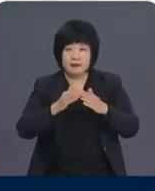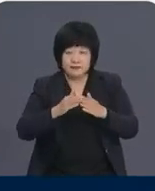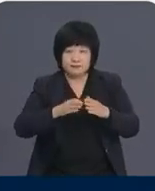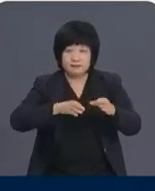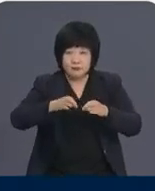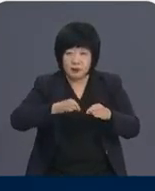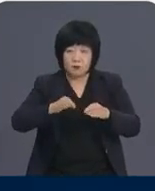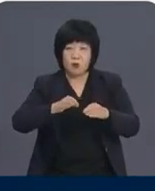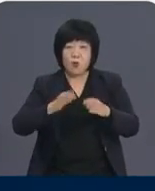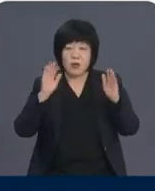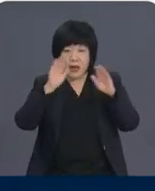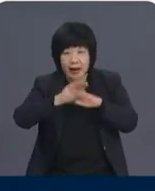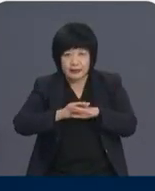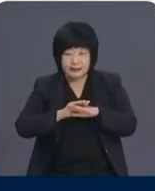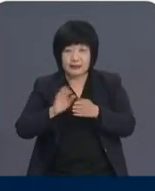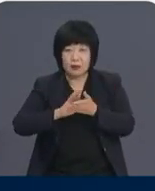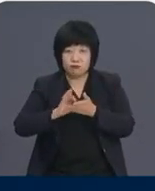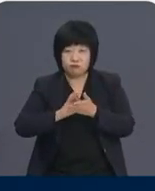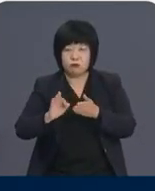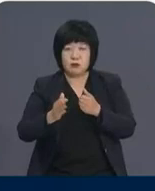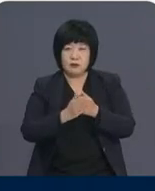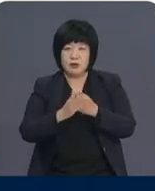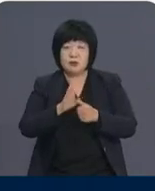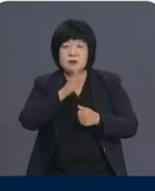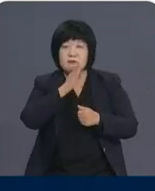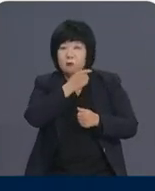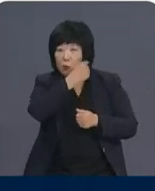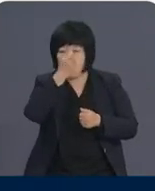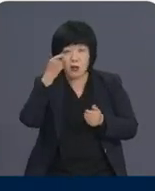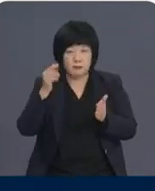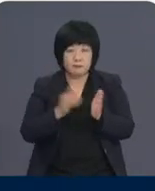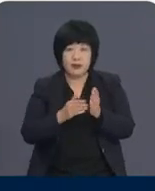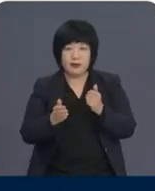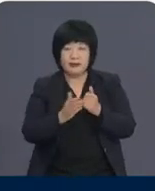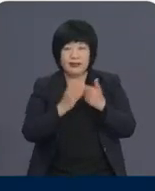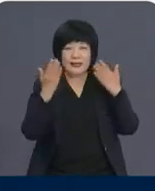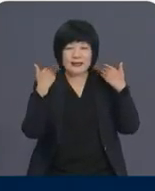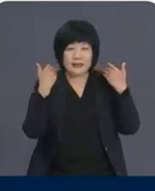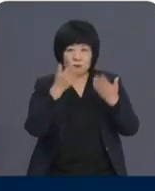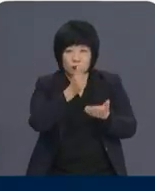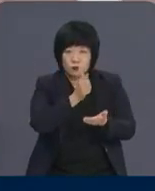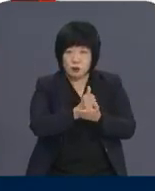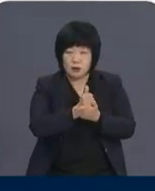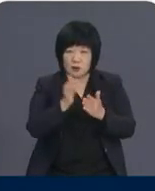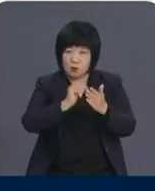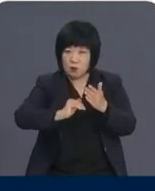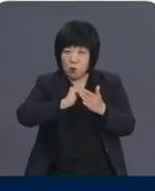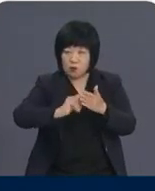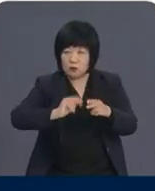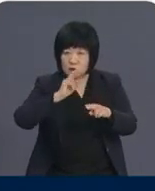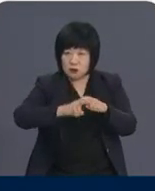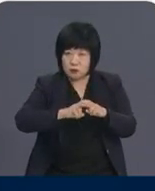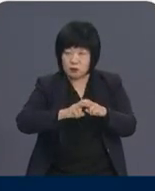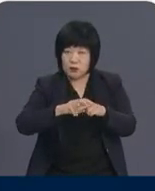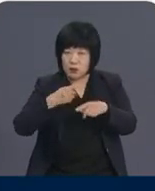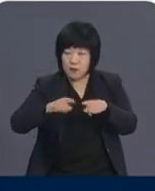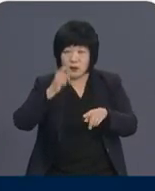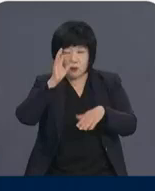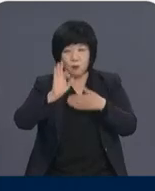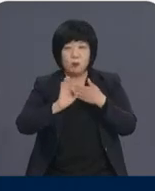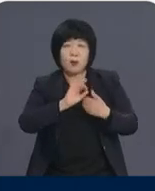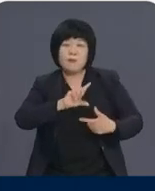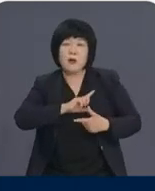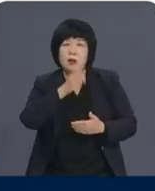사용됐고 부적절한 채용 문제도 사실로 확인된 만큼 대학 총장의 공적 지위를 감안해 명예훼손이 성립하지